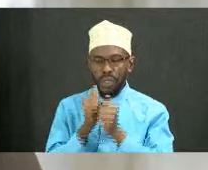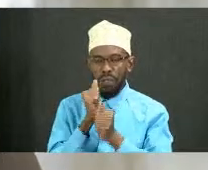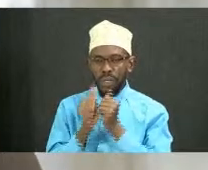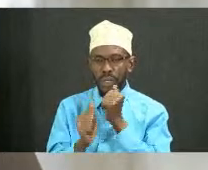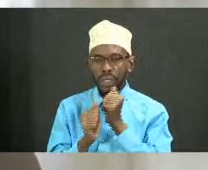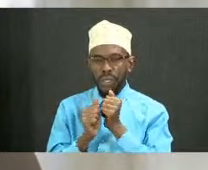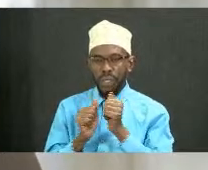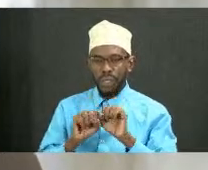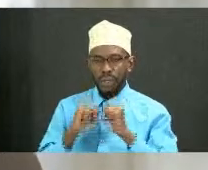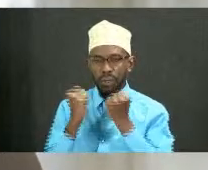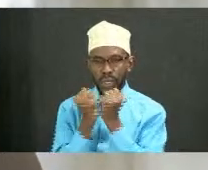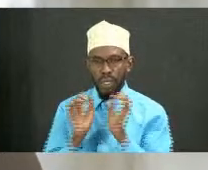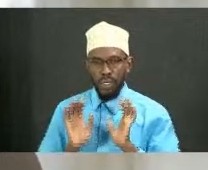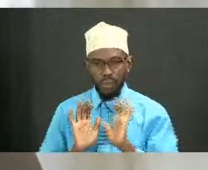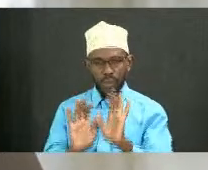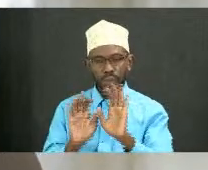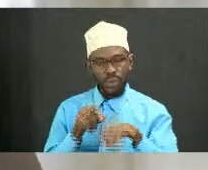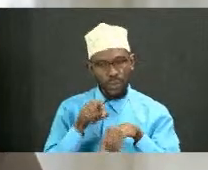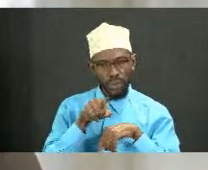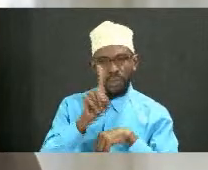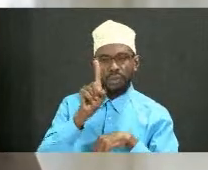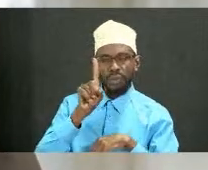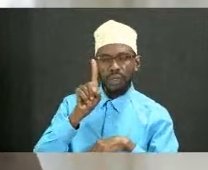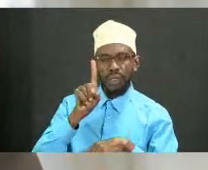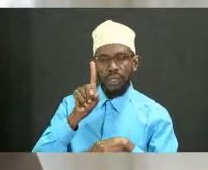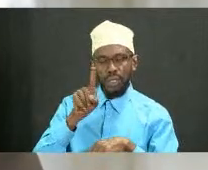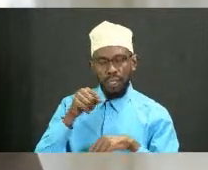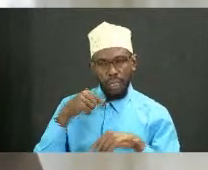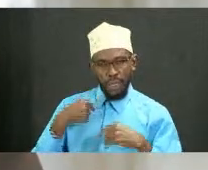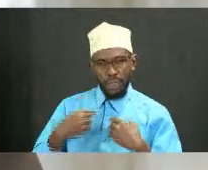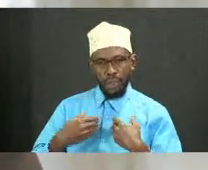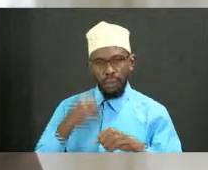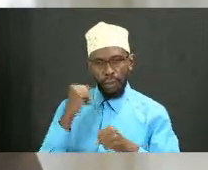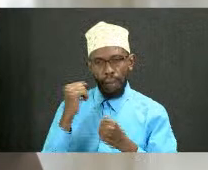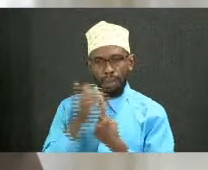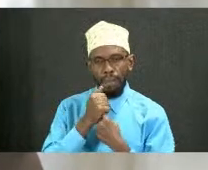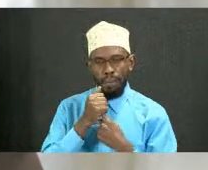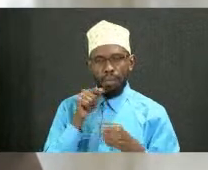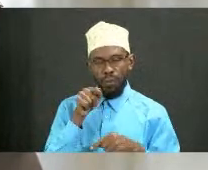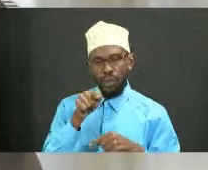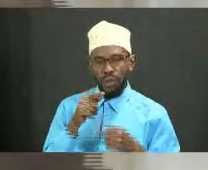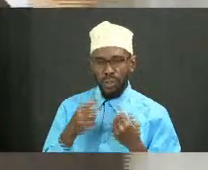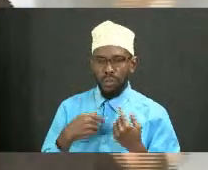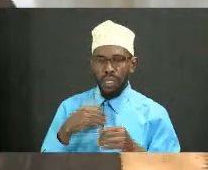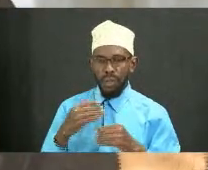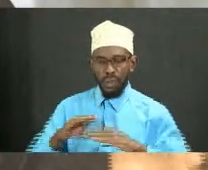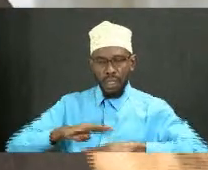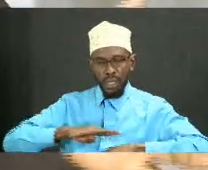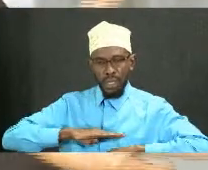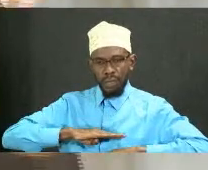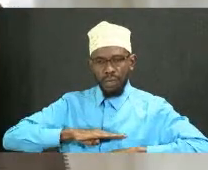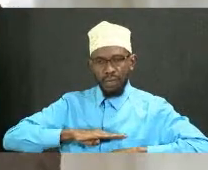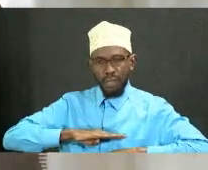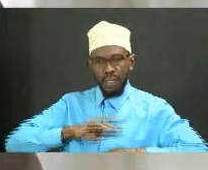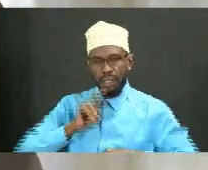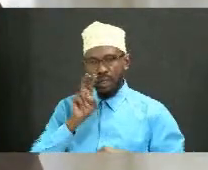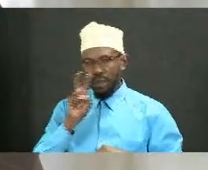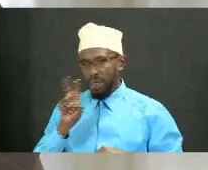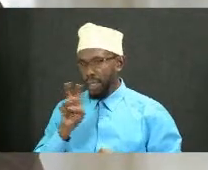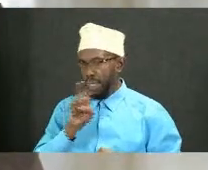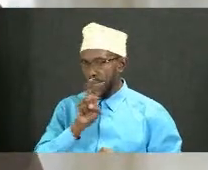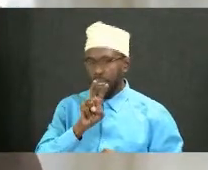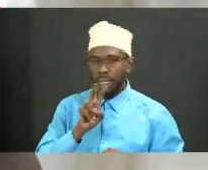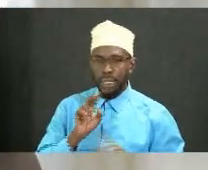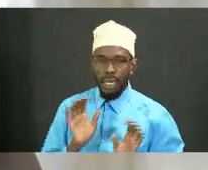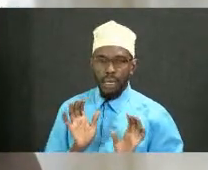sisi society ndio inakupush towards that. Unajipata wewe unafaa labda umetosheka na hii, lakini ukiangalia kuna